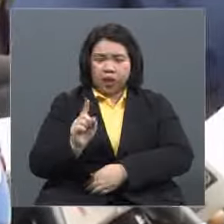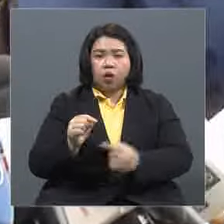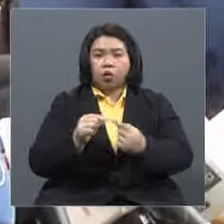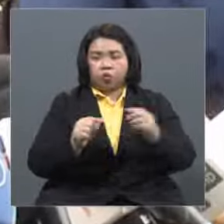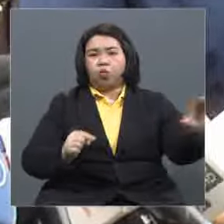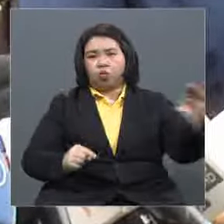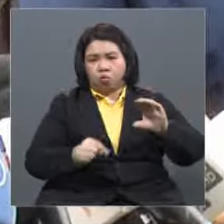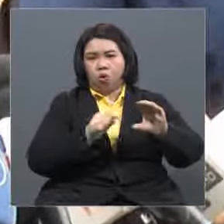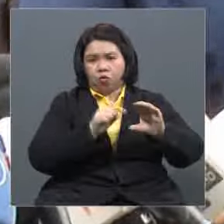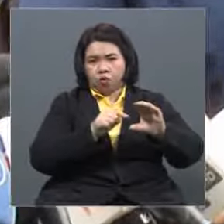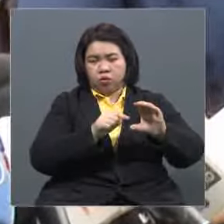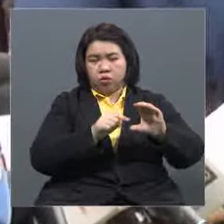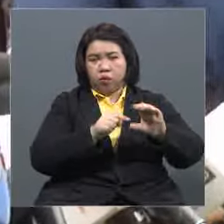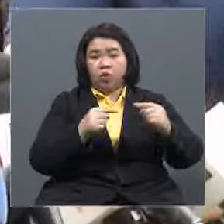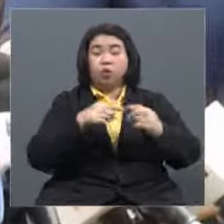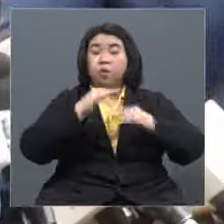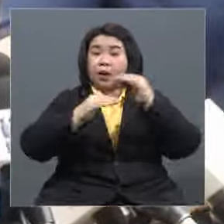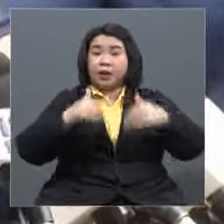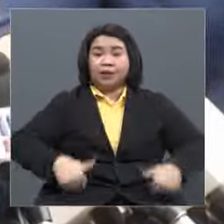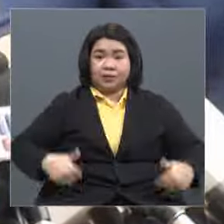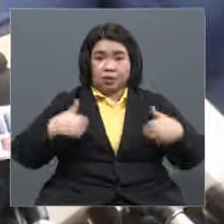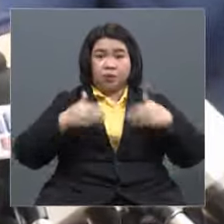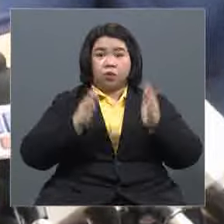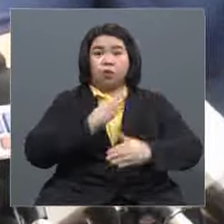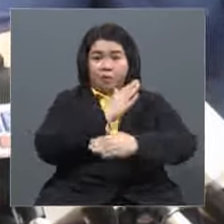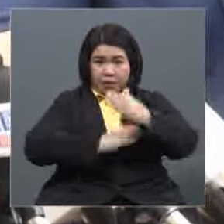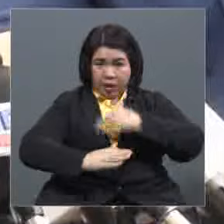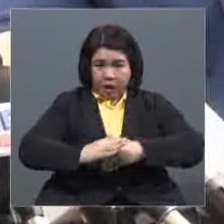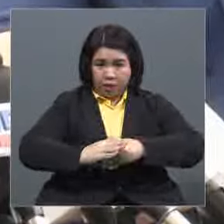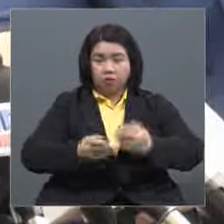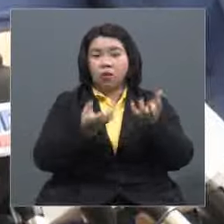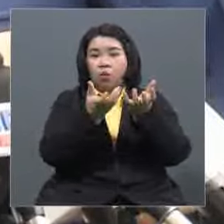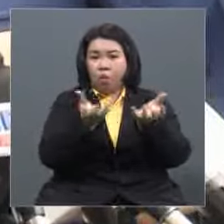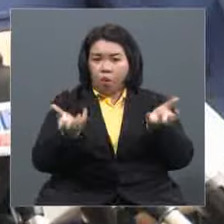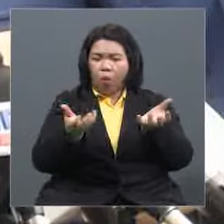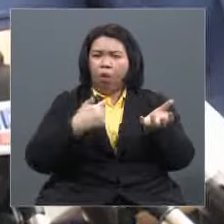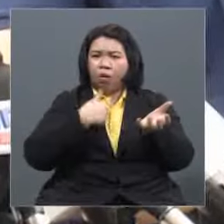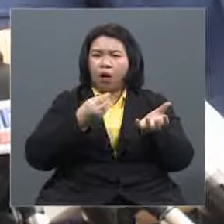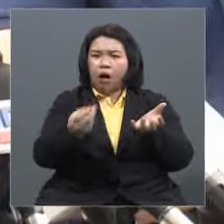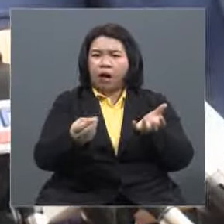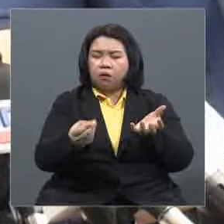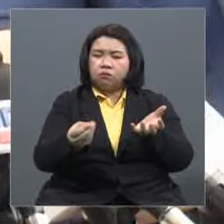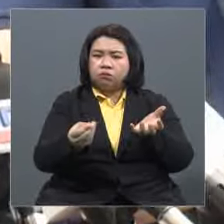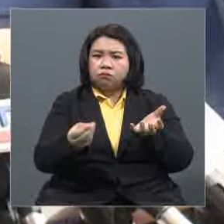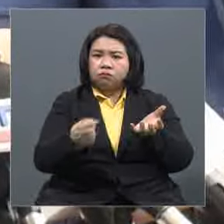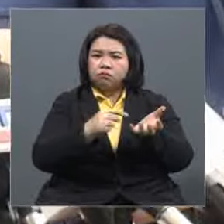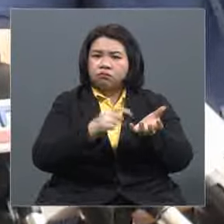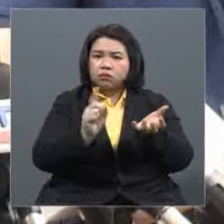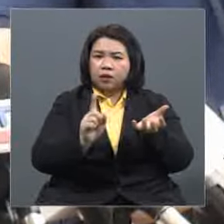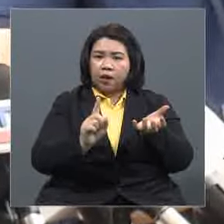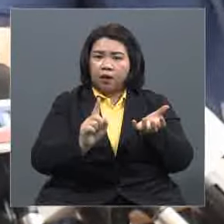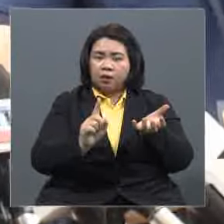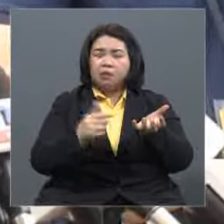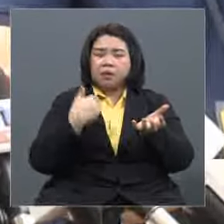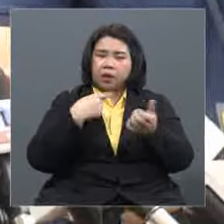ทุนส่งเสริมและพัฒนาคุณภาพชีวิตคลพิการนะครับและอุปกรณ์ที่เราจะนำมอบให้กับพี่น้องคนพิการนั้น